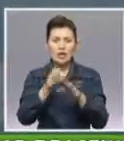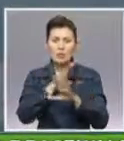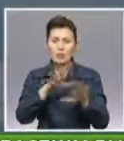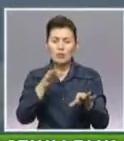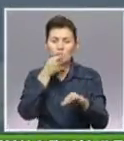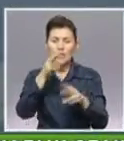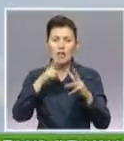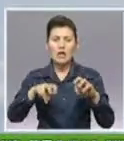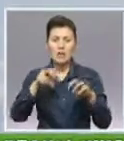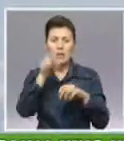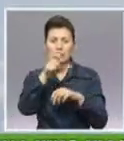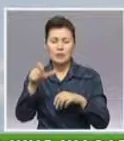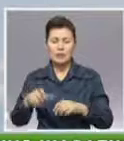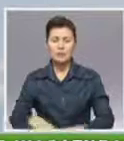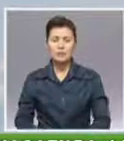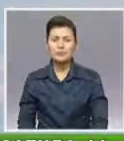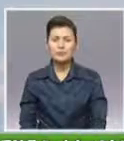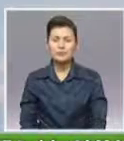дейді сарапшылар.